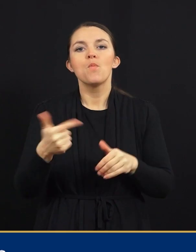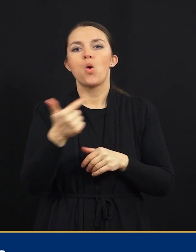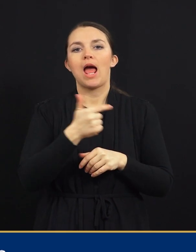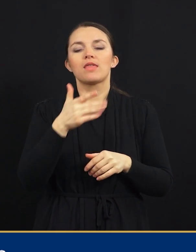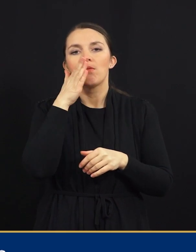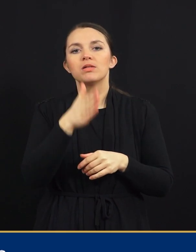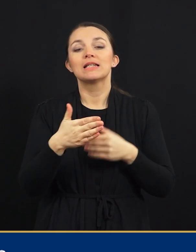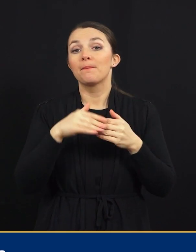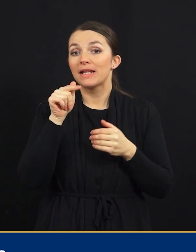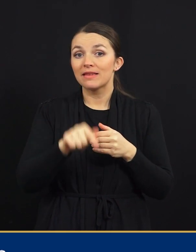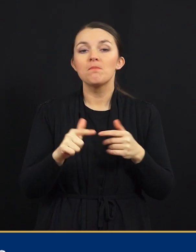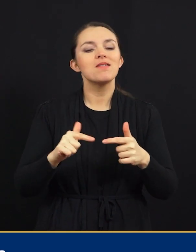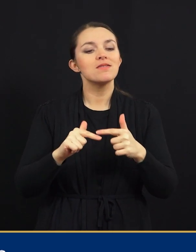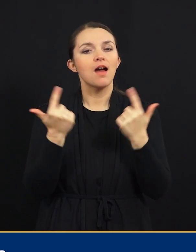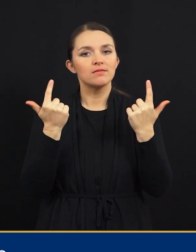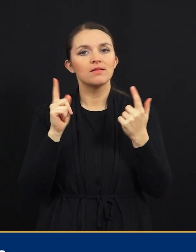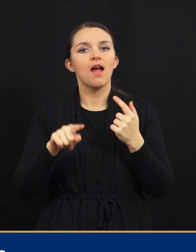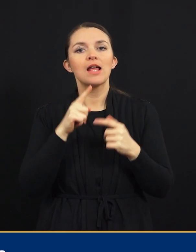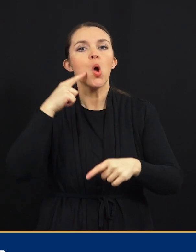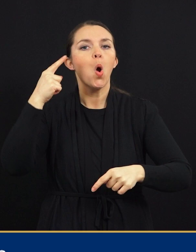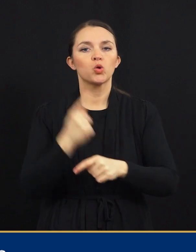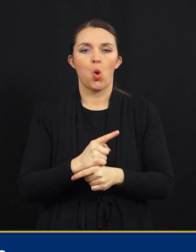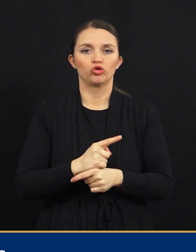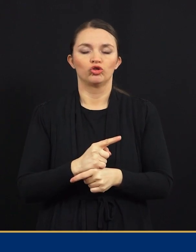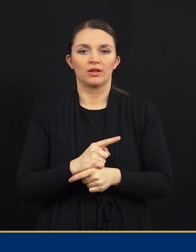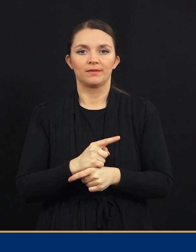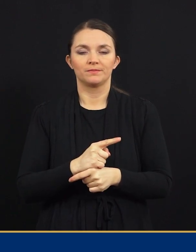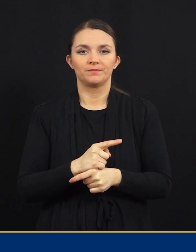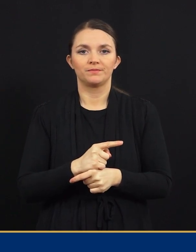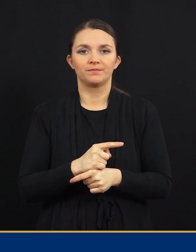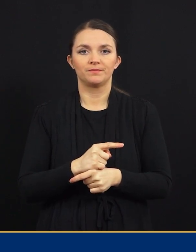morata biti pri tem jasni in odločni.